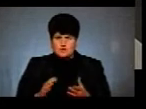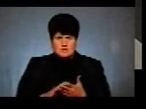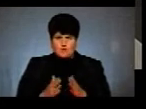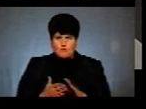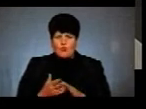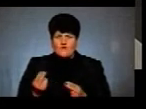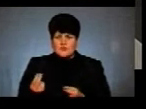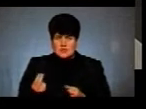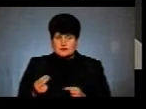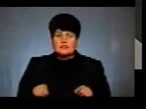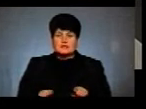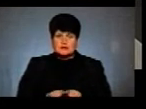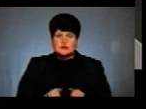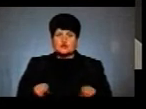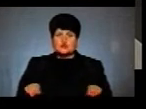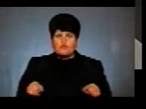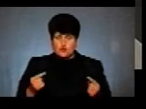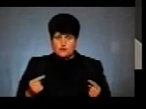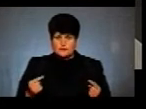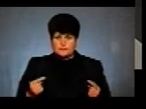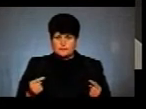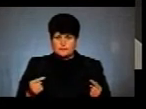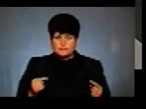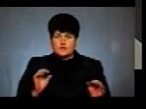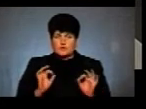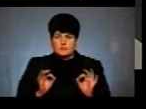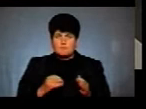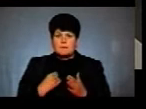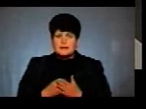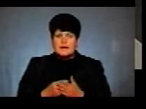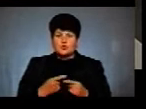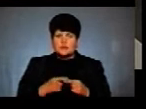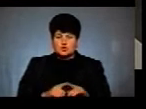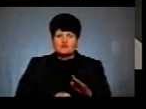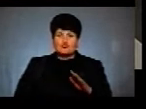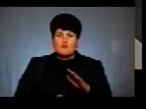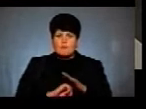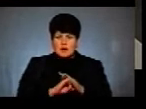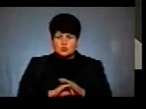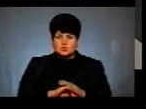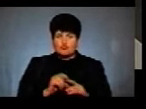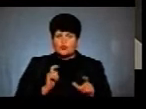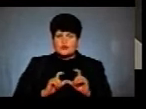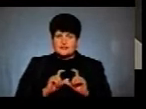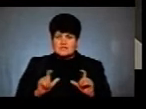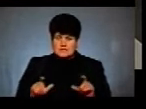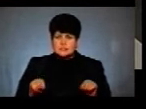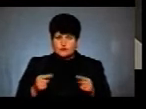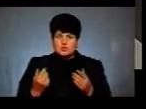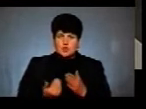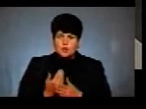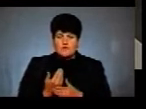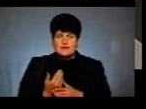фінансовим, теж створювати належну матеріально-технічну базу в університеті, створювати нові